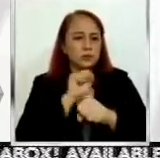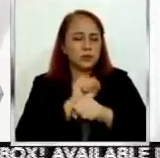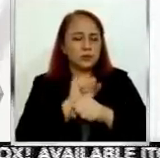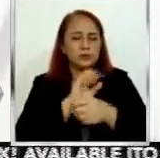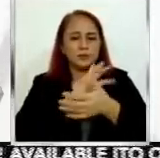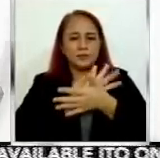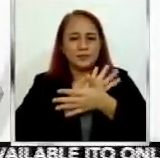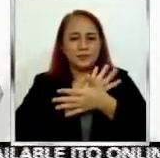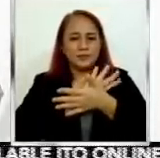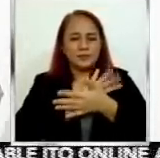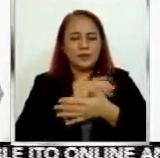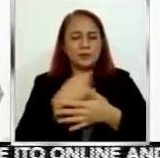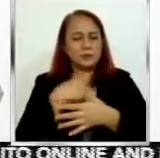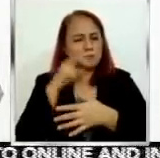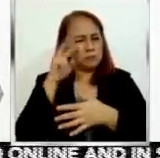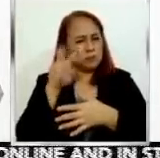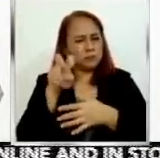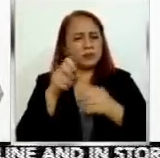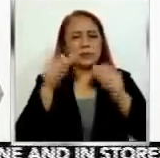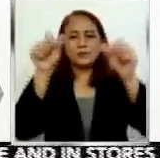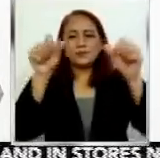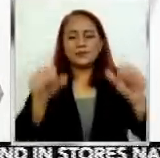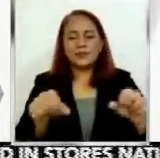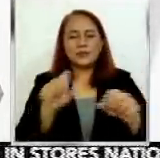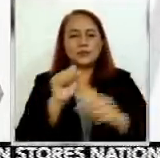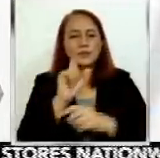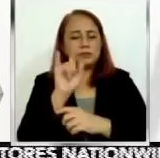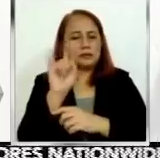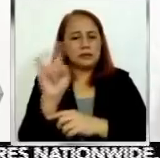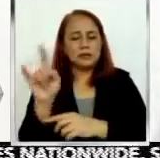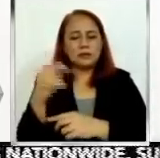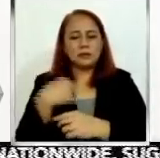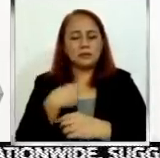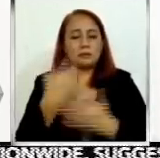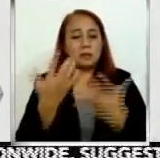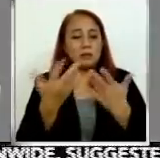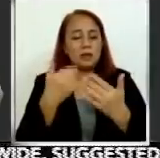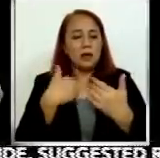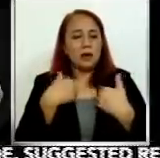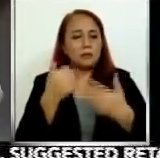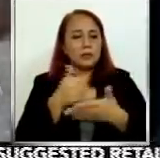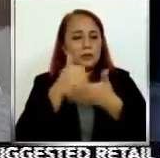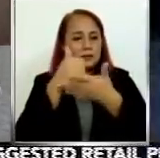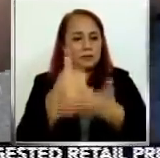Kaya naisipan kong i-post nalang sa social media dahil sa pamamagitan nun baka po may makatulong po sa kanila.